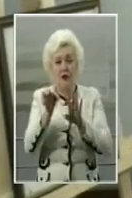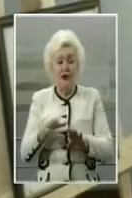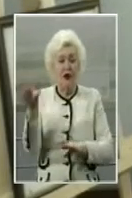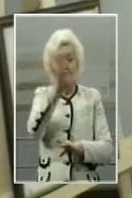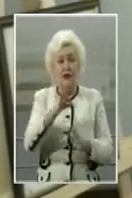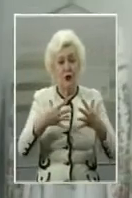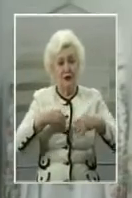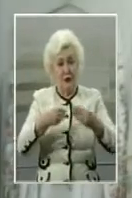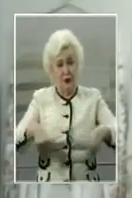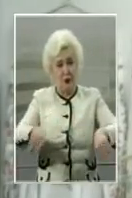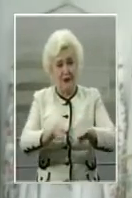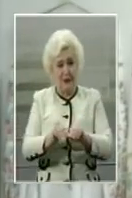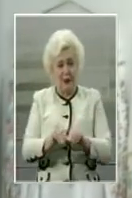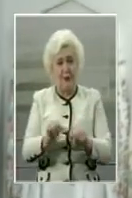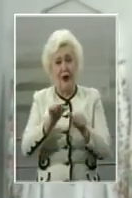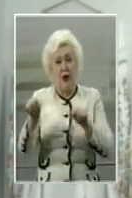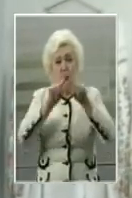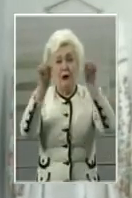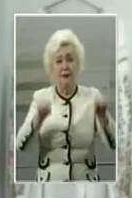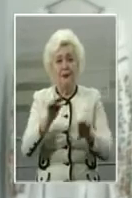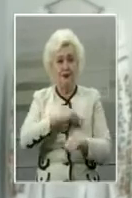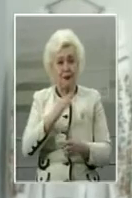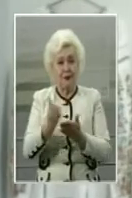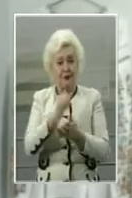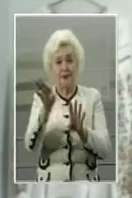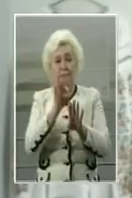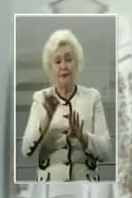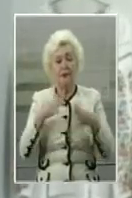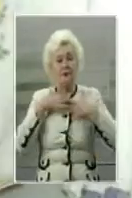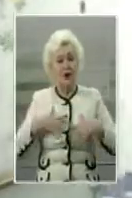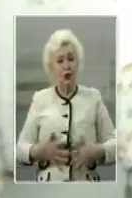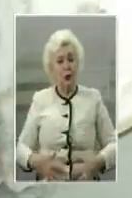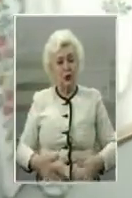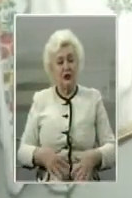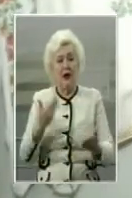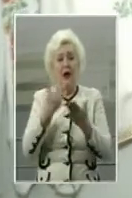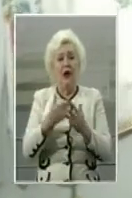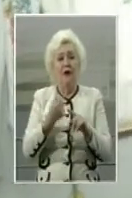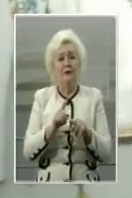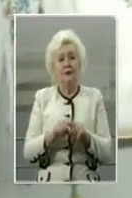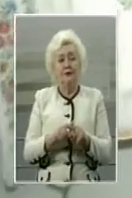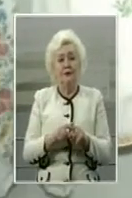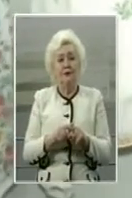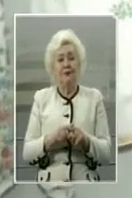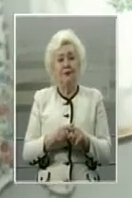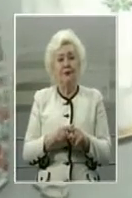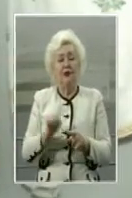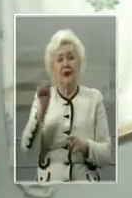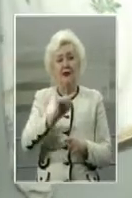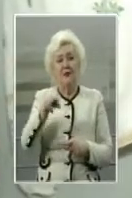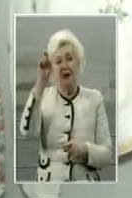родину. Окрім портретів, у доробку майстрині вишиті сорочки. Ось це з божими